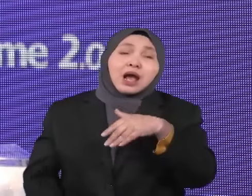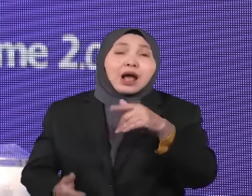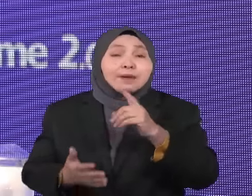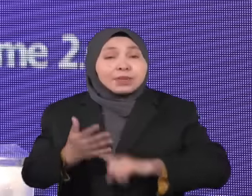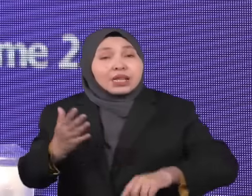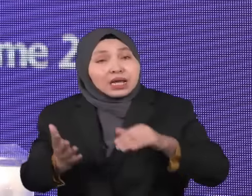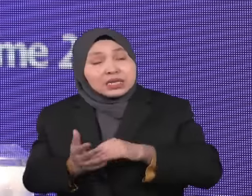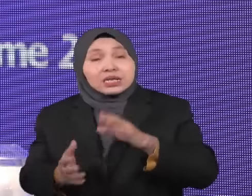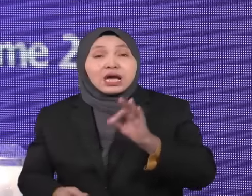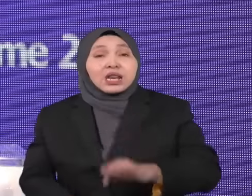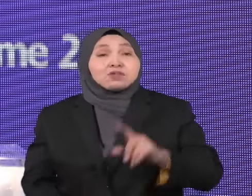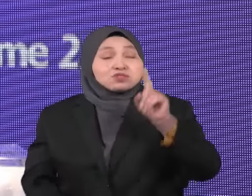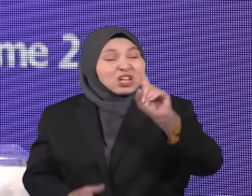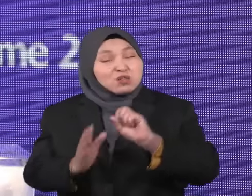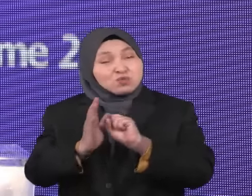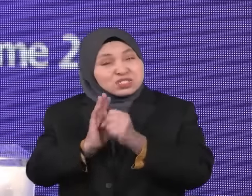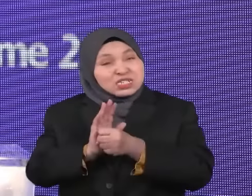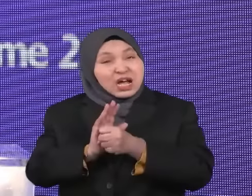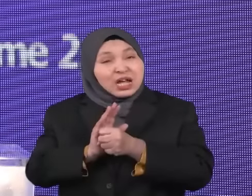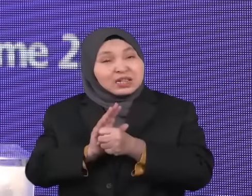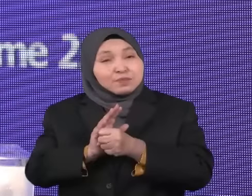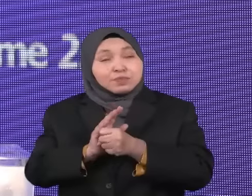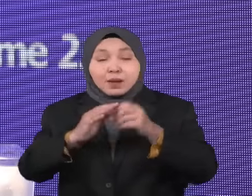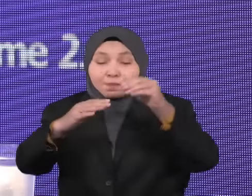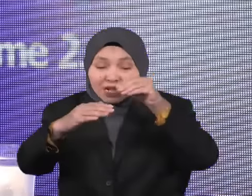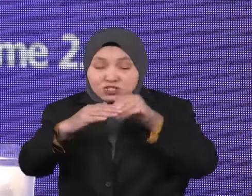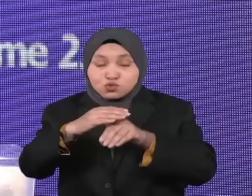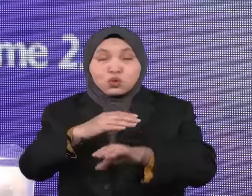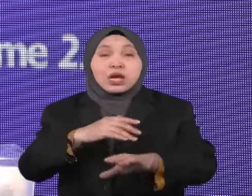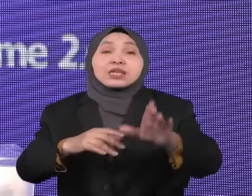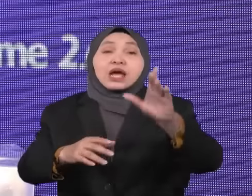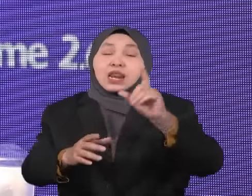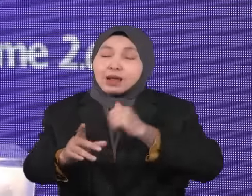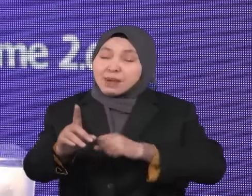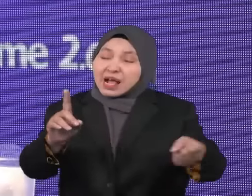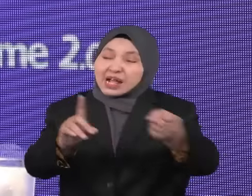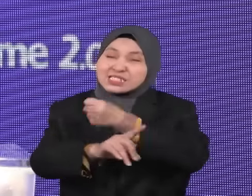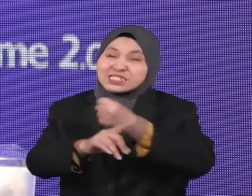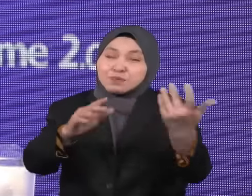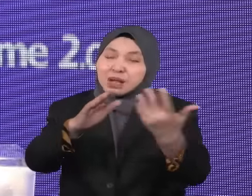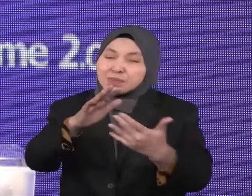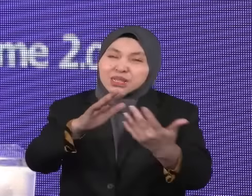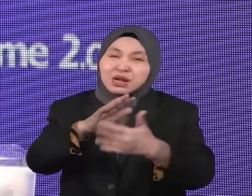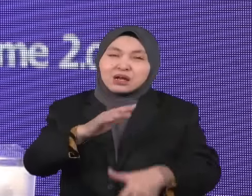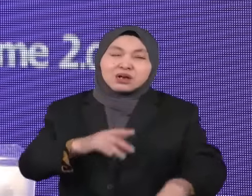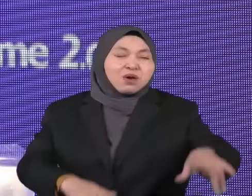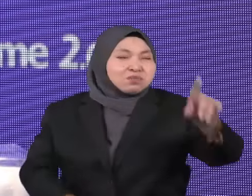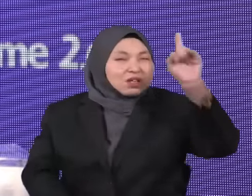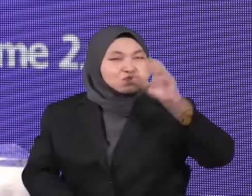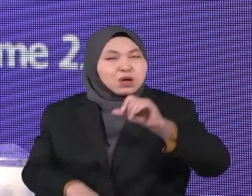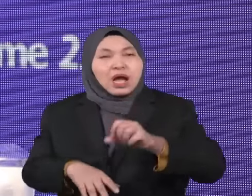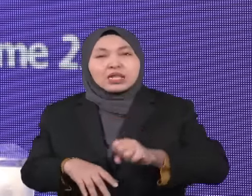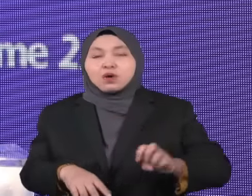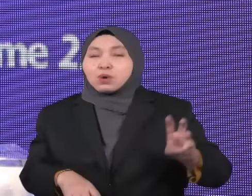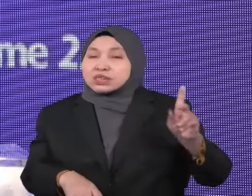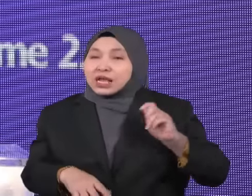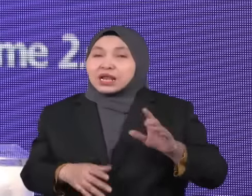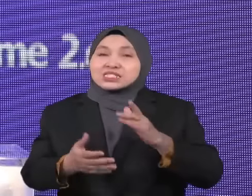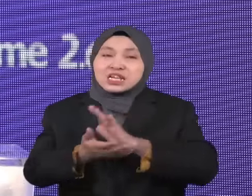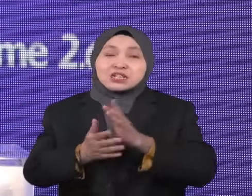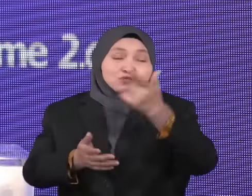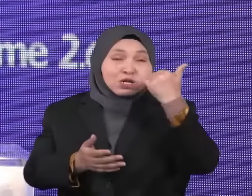kalau satu saat di dimasukkan ke dalam azab api neraka Allah Subhanahu Wa Taala. Itu sebabnya mengapa